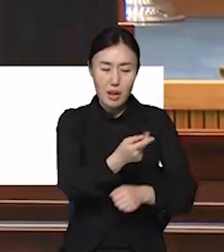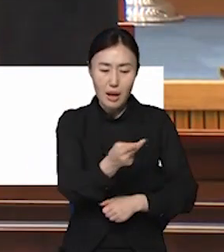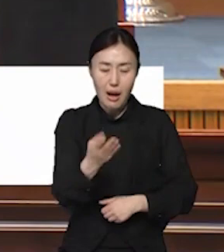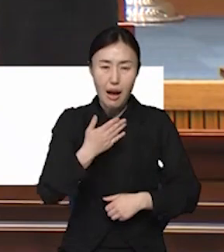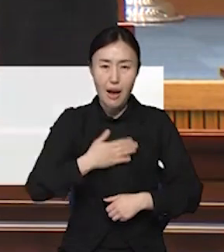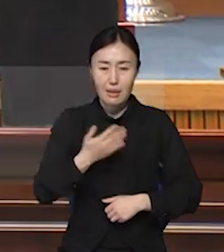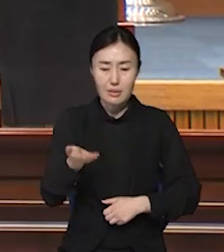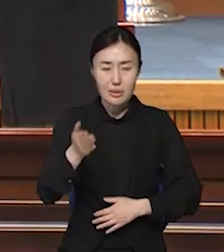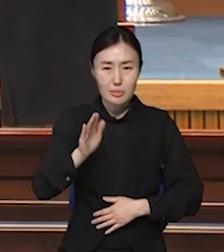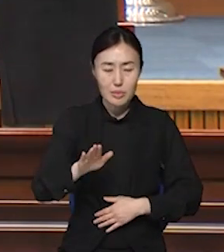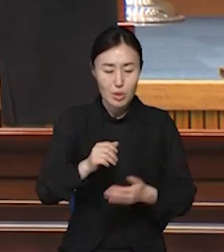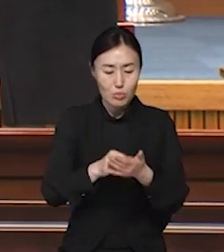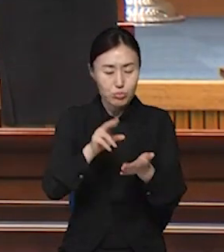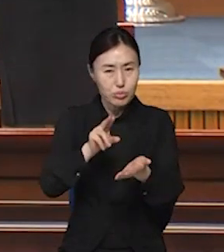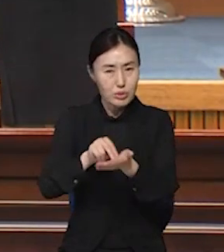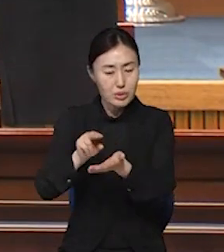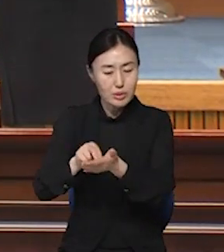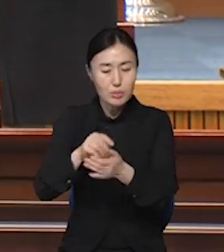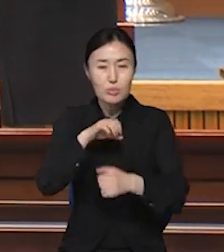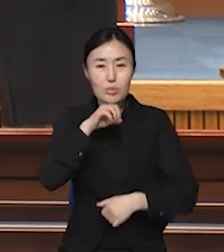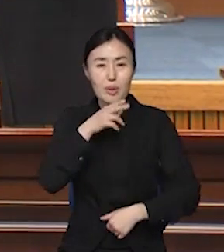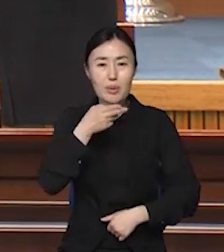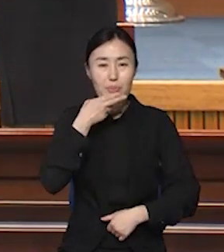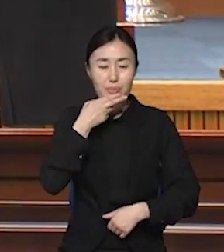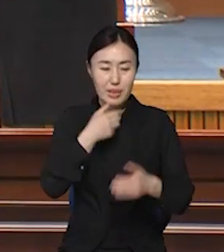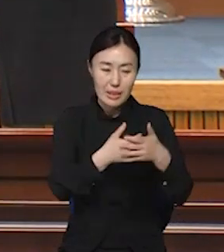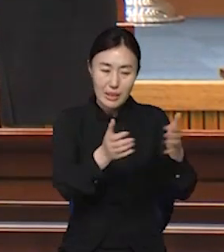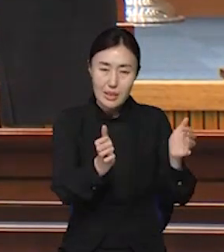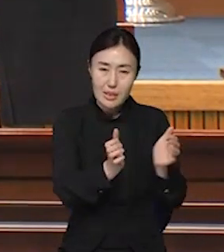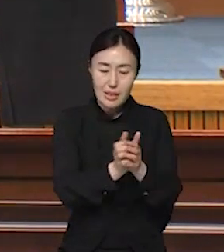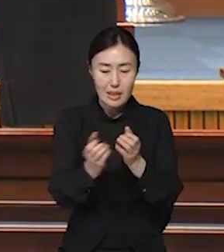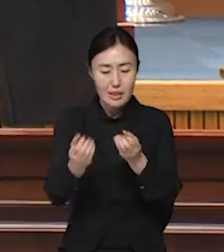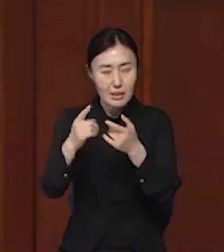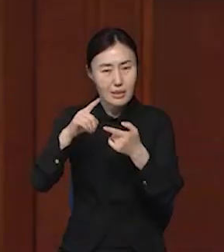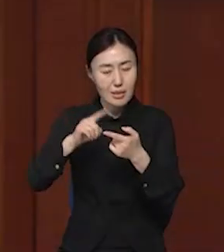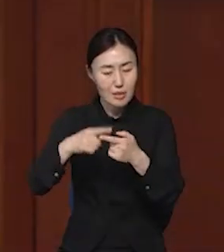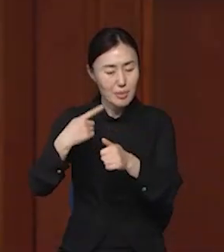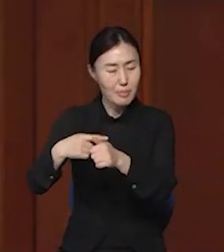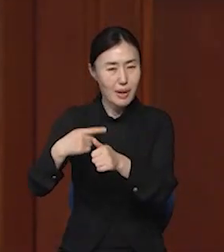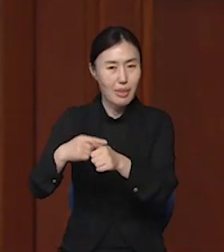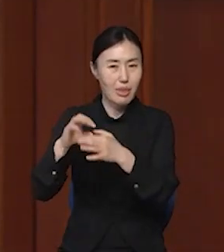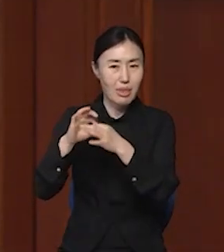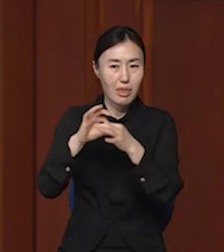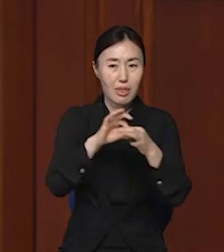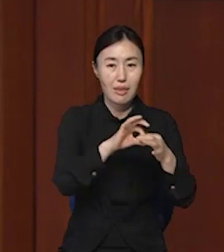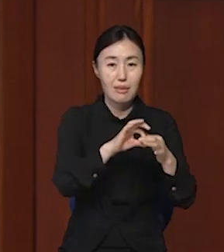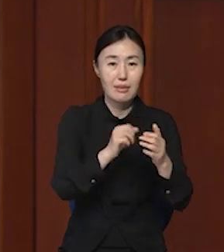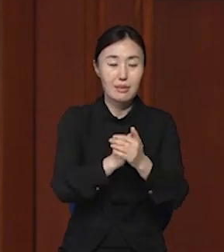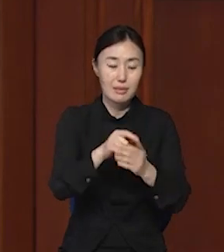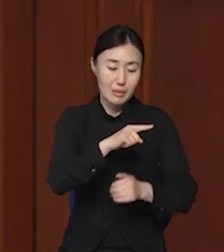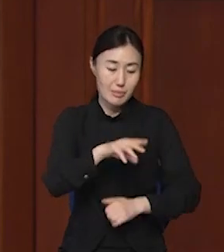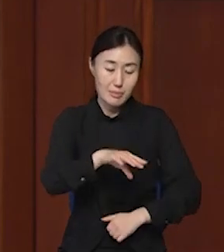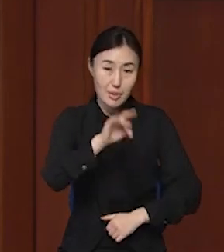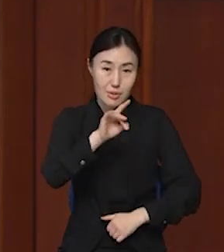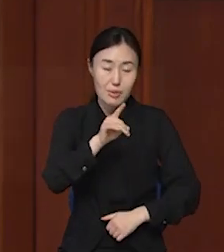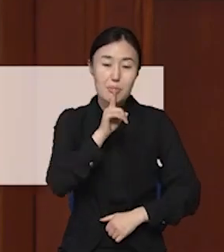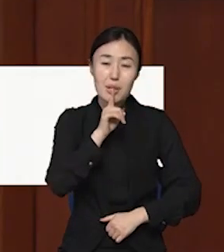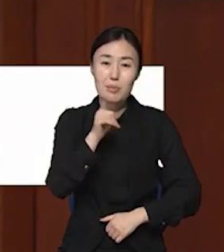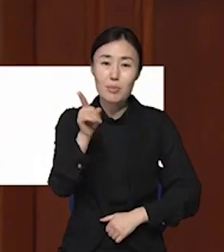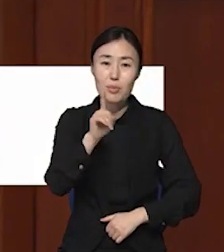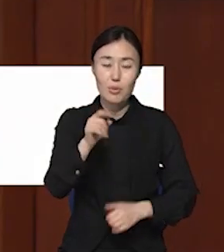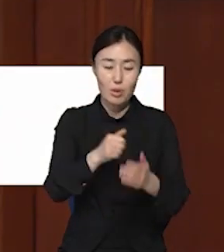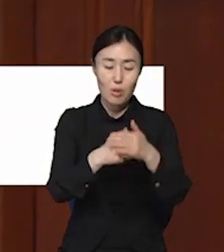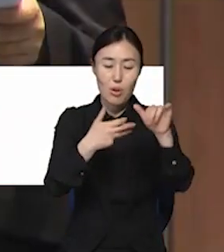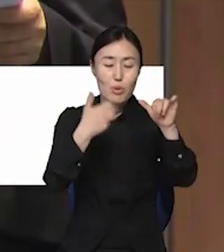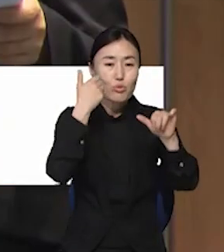문제 제기하지 못한 5.18 단체와 행사에 대해 신랄한 비판을 이어갔습니다. 가장 먼저 꺼내든 말은